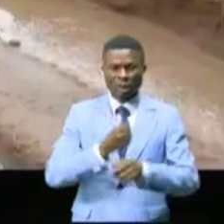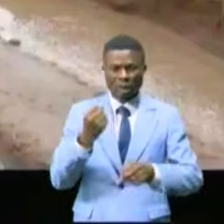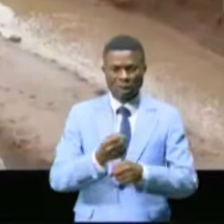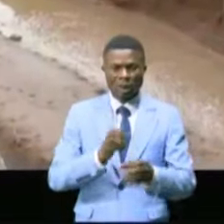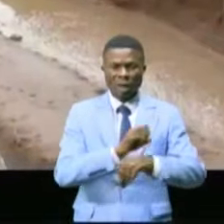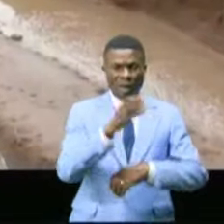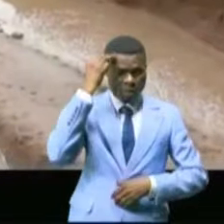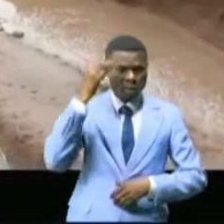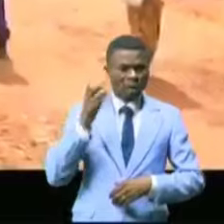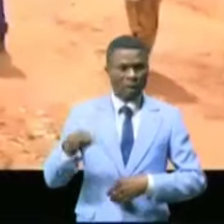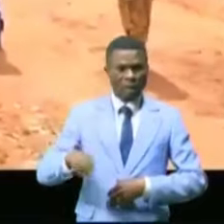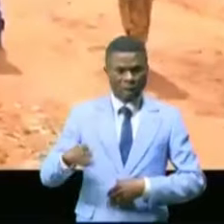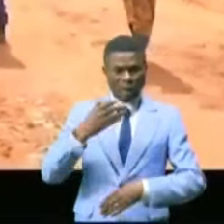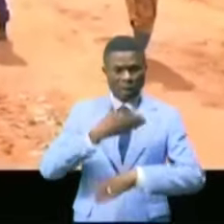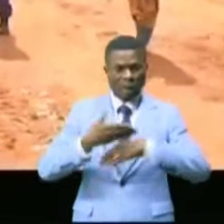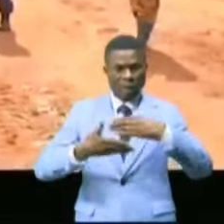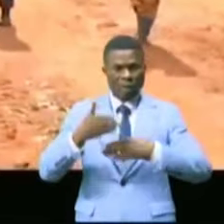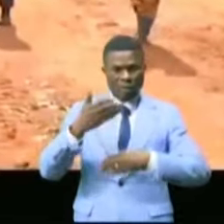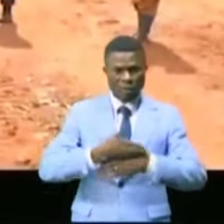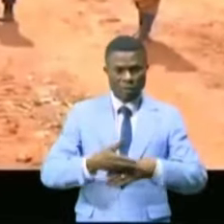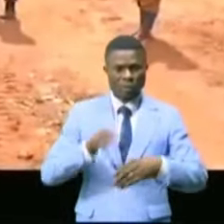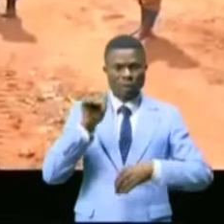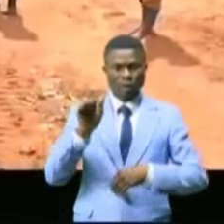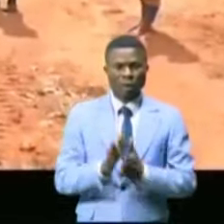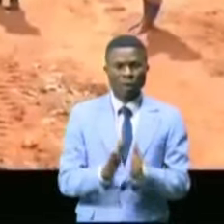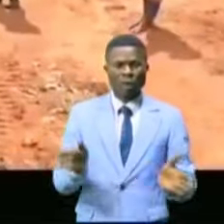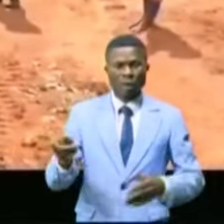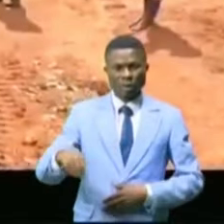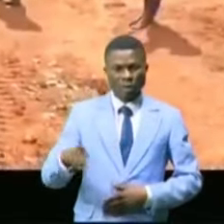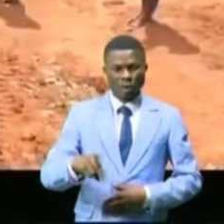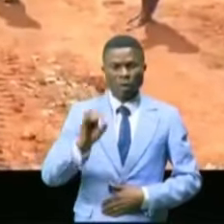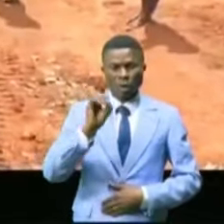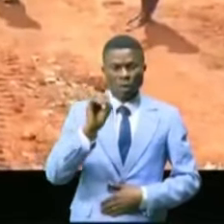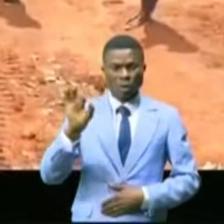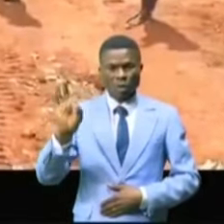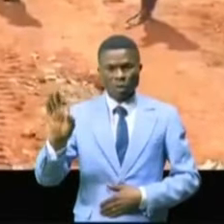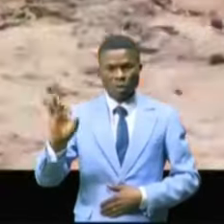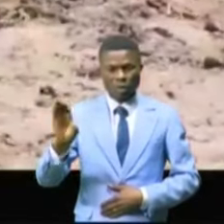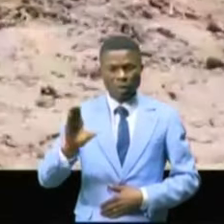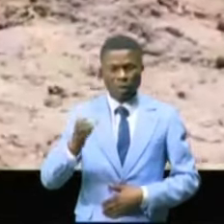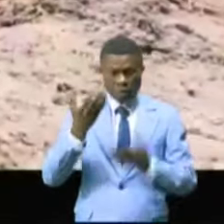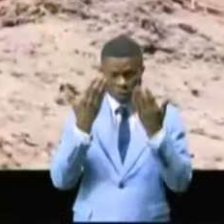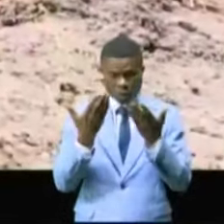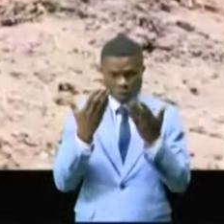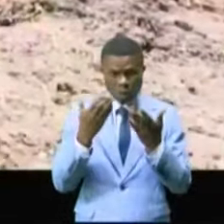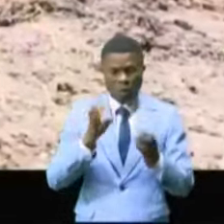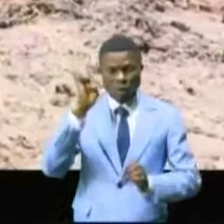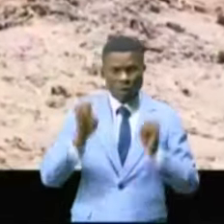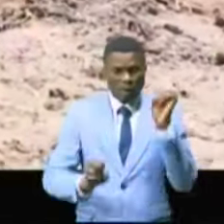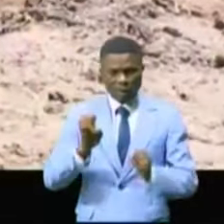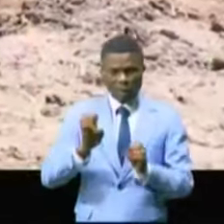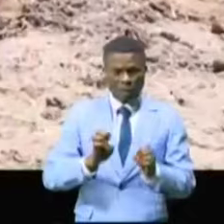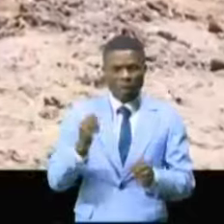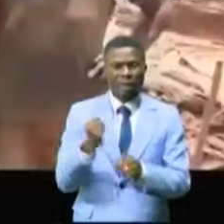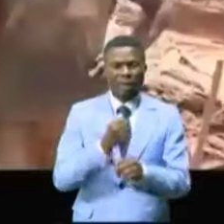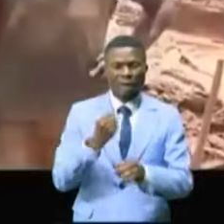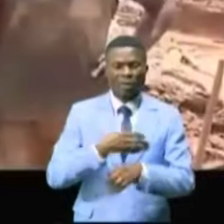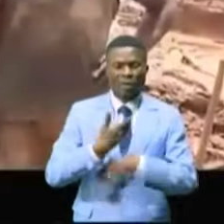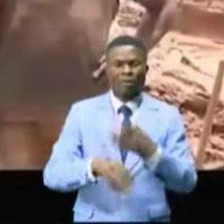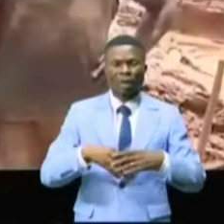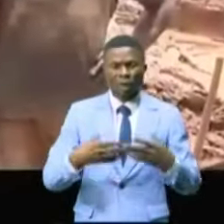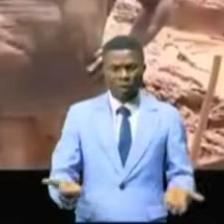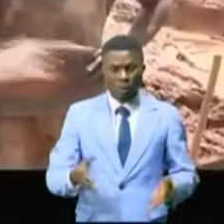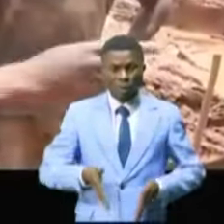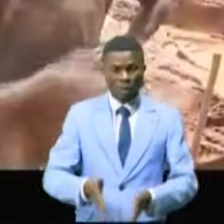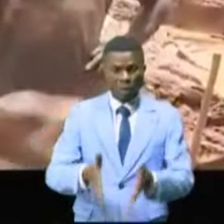son ministre provincial des infrastructures et le directeur provincial de l'office des routes pour une étude et une évaluation de l'état des routes.